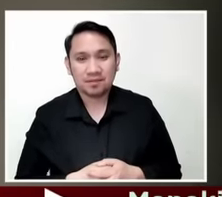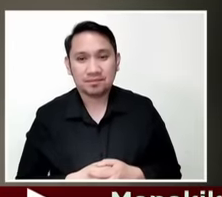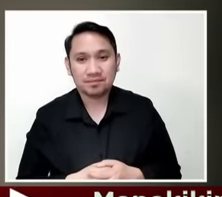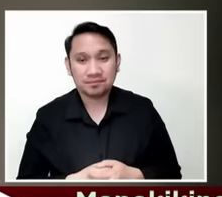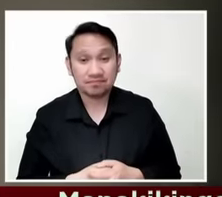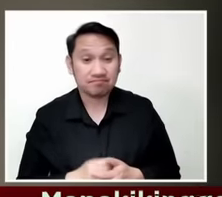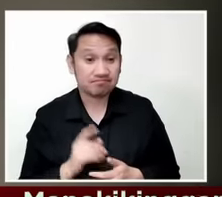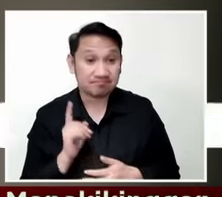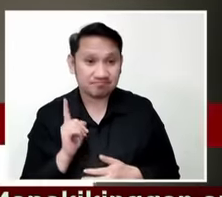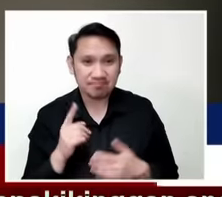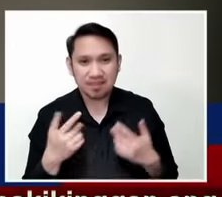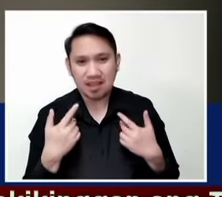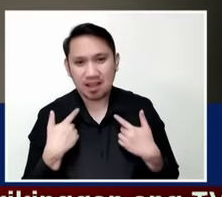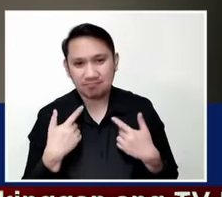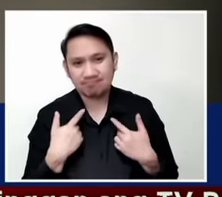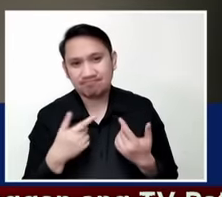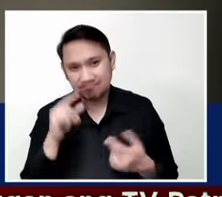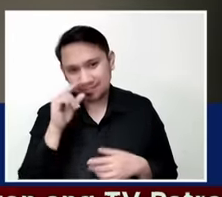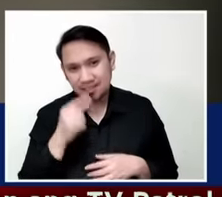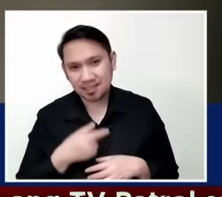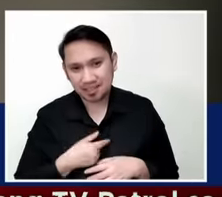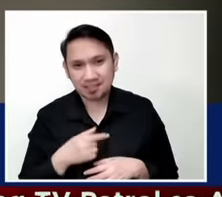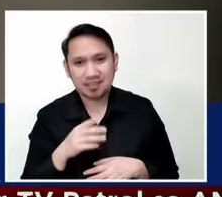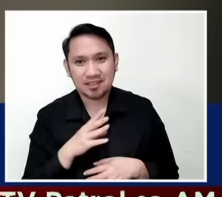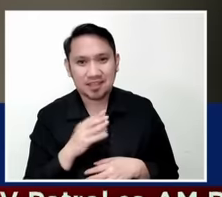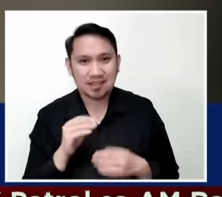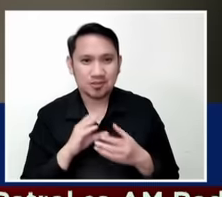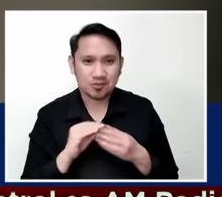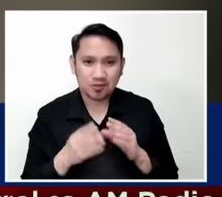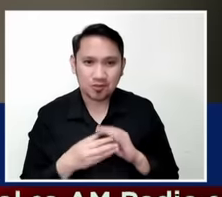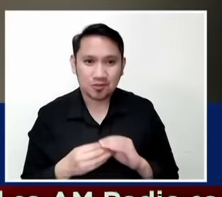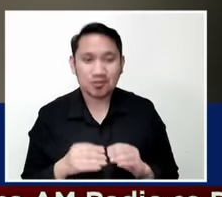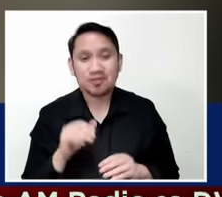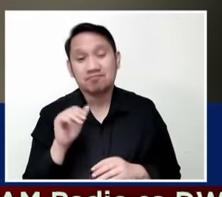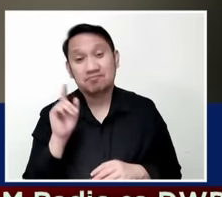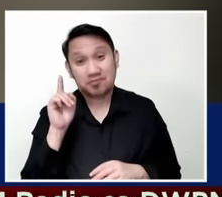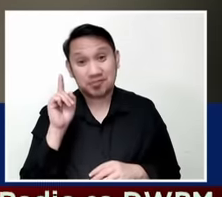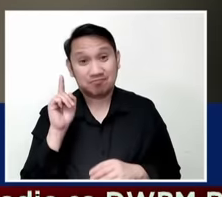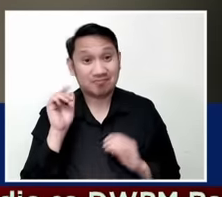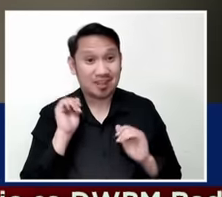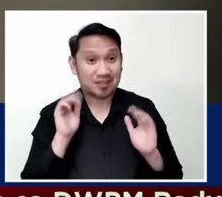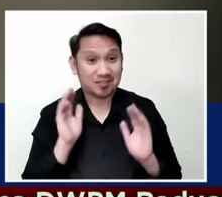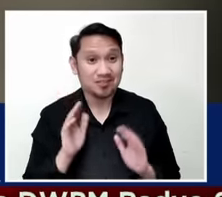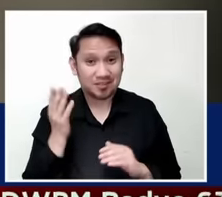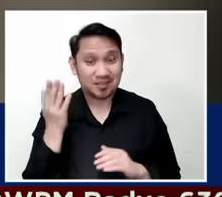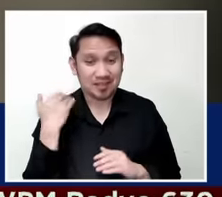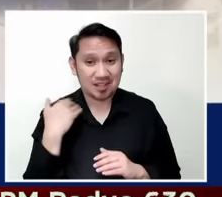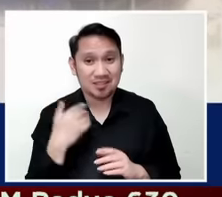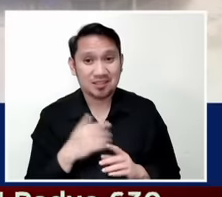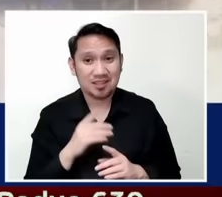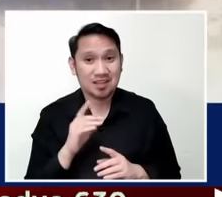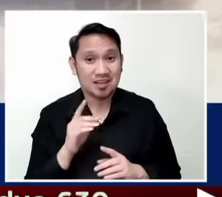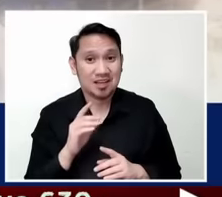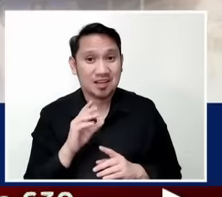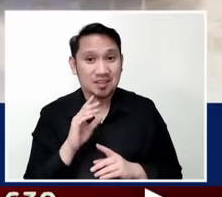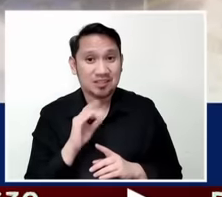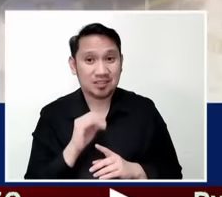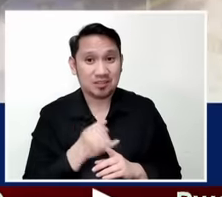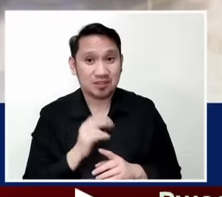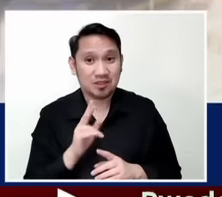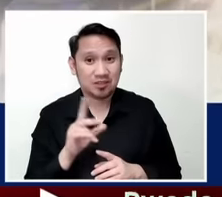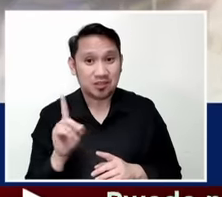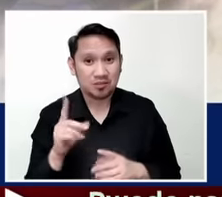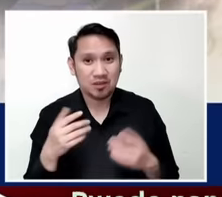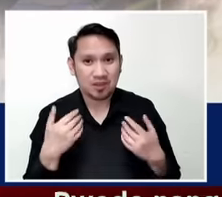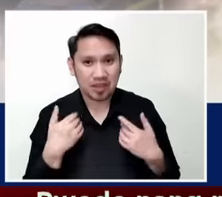Non-stop naman ang buhos ng pagbati at kwento sa pagkapakasal ni Angelica Panganiban noong bisperas ng bagong taon. Kaliwat kanan ang